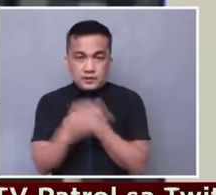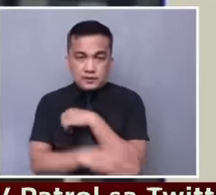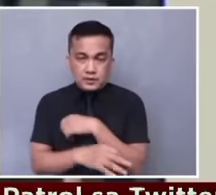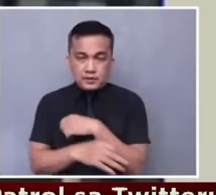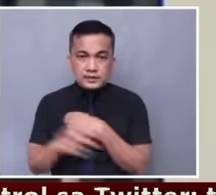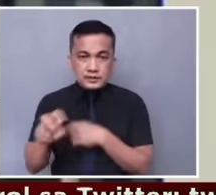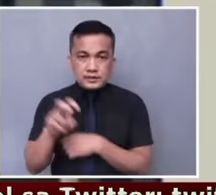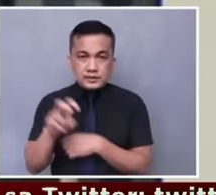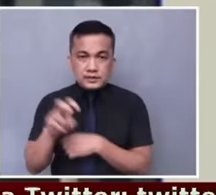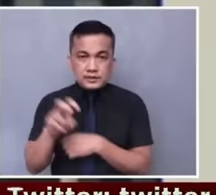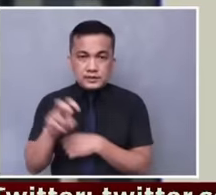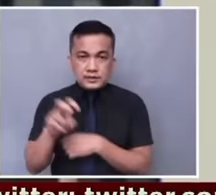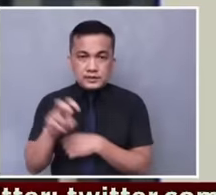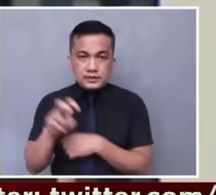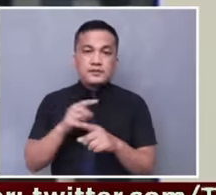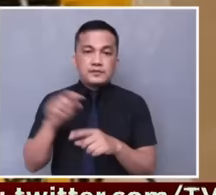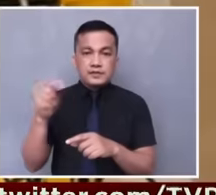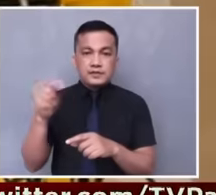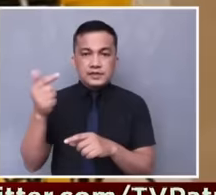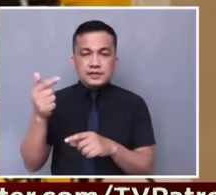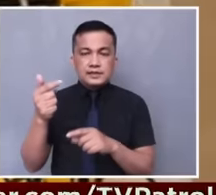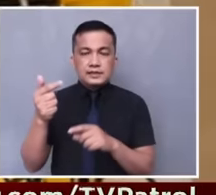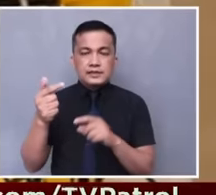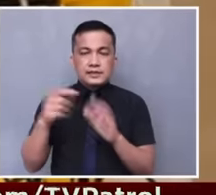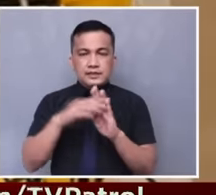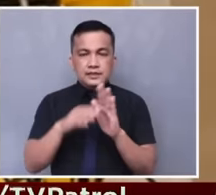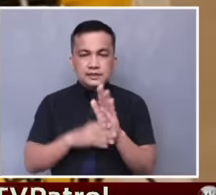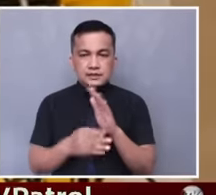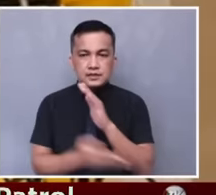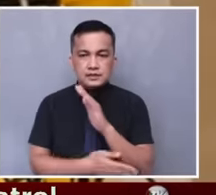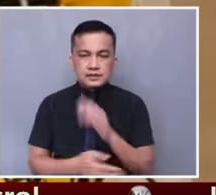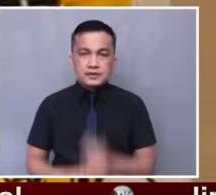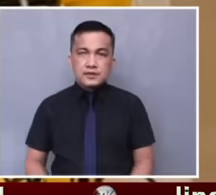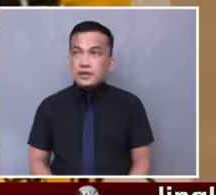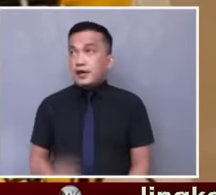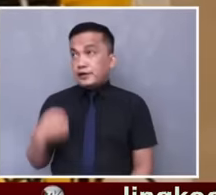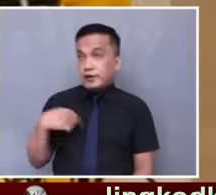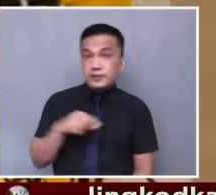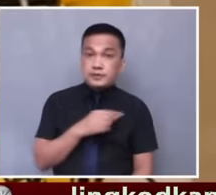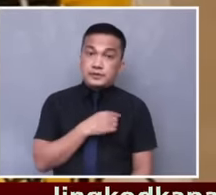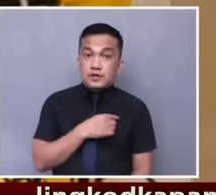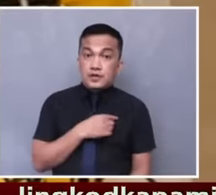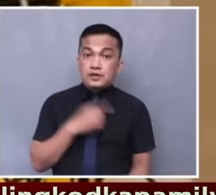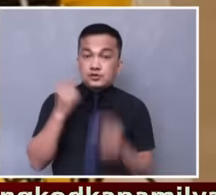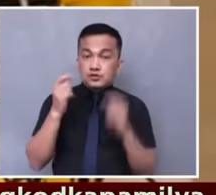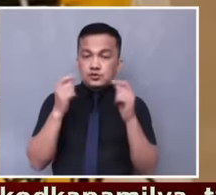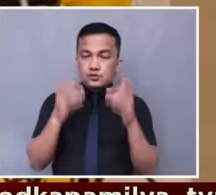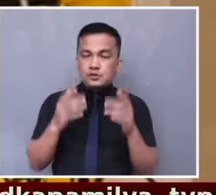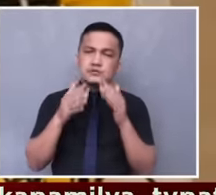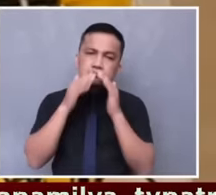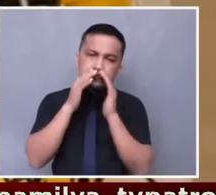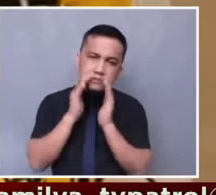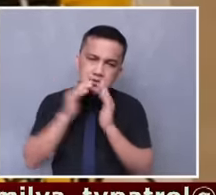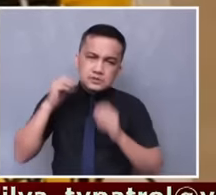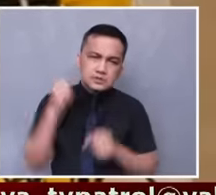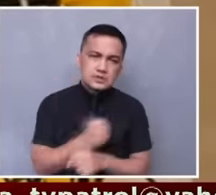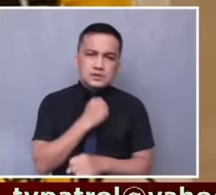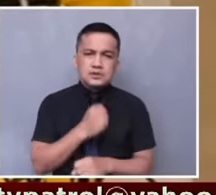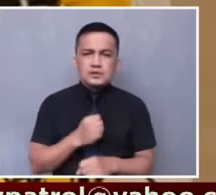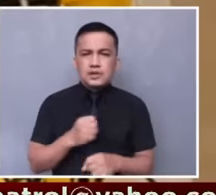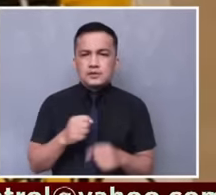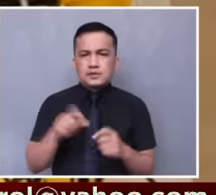galing sa mga green list countries. At kami naman sa tourism, though nalulungkot kami na dapat magsisimula na December